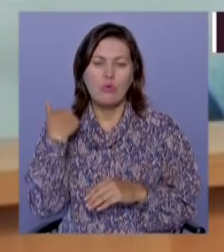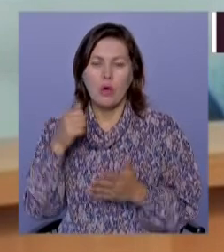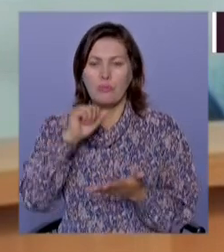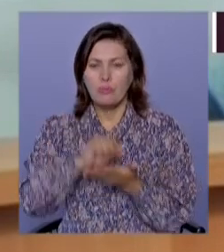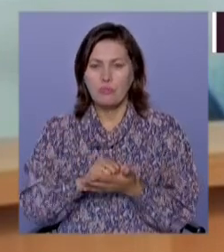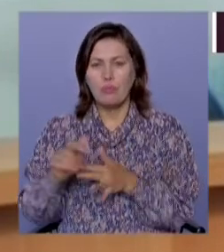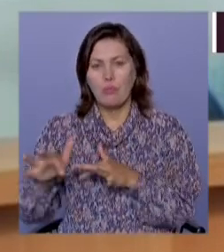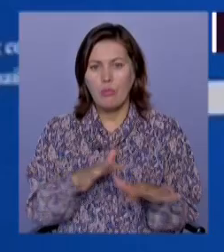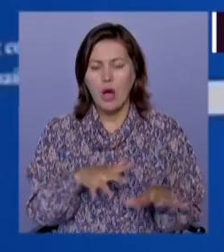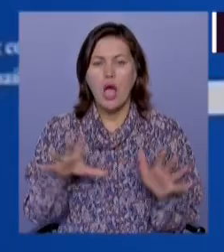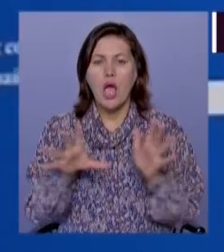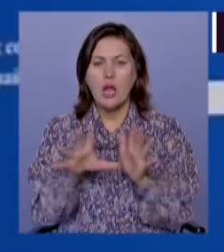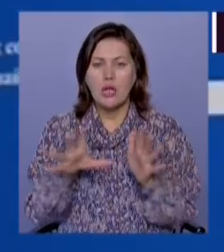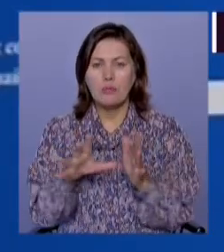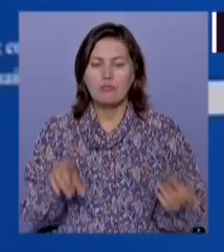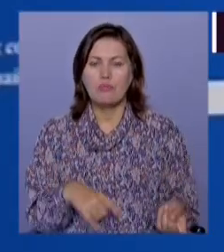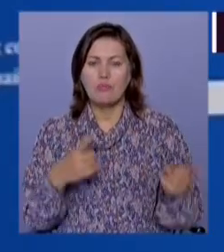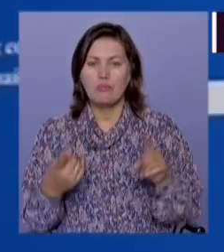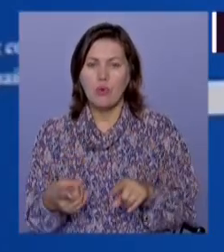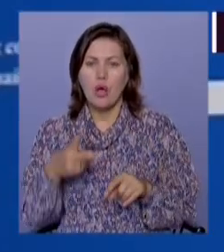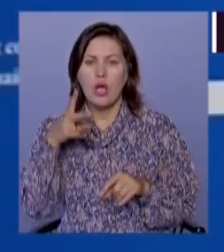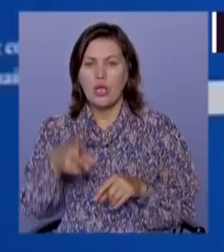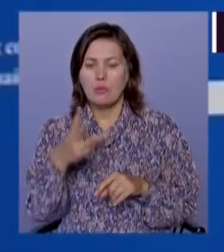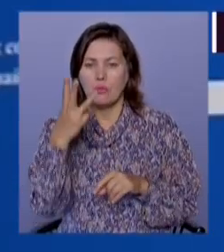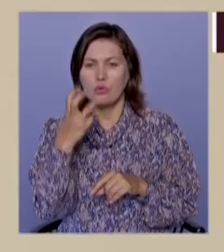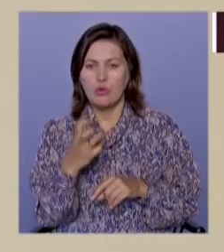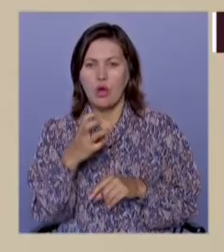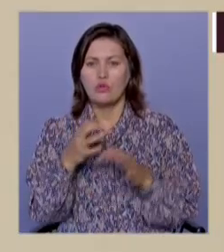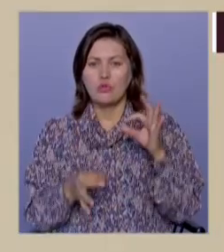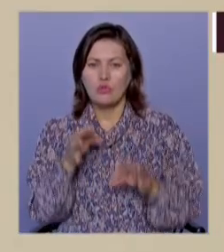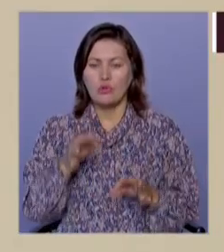түрінде жүргізілмей, электронды түрге көшкен. Оның 2300-і сотқа жолданған.